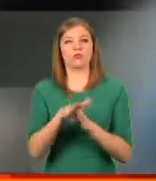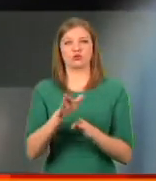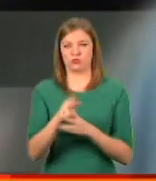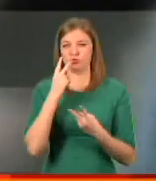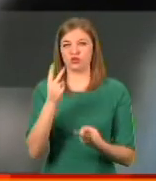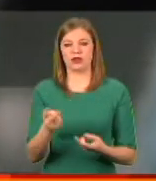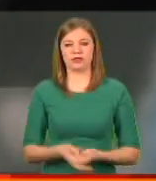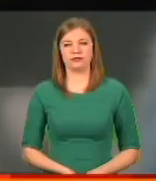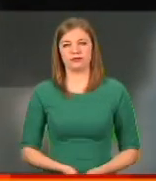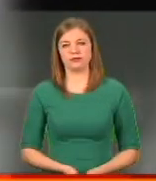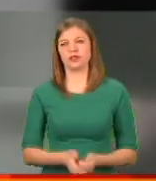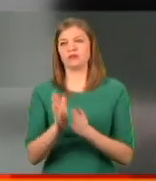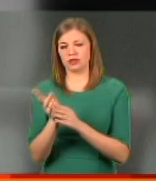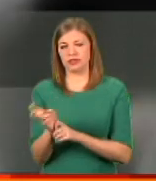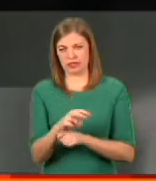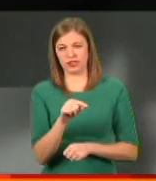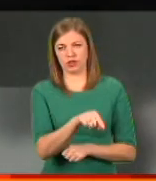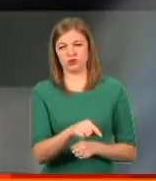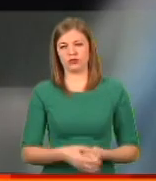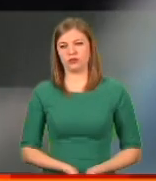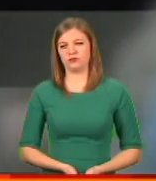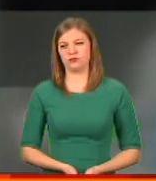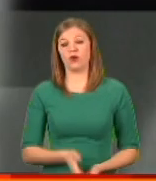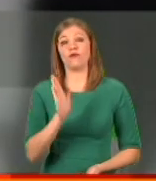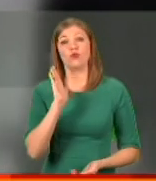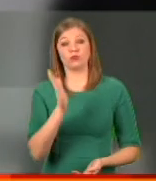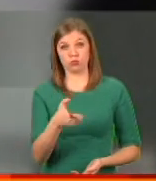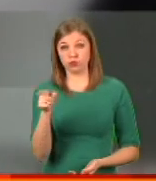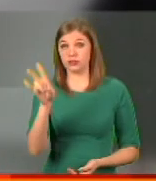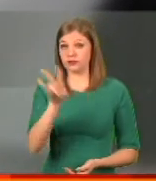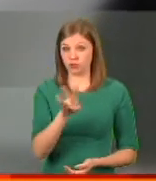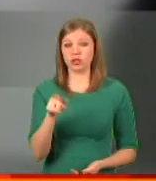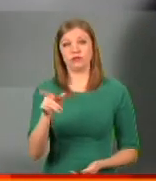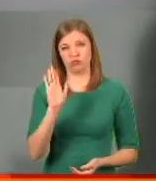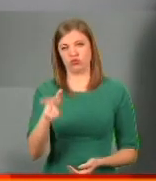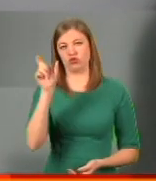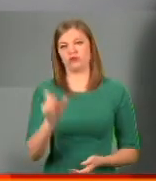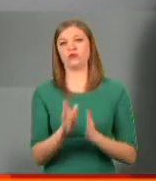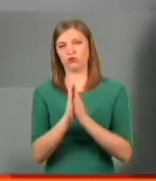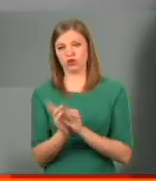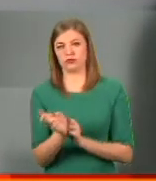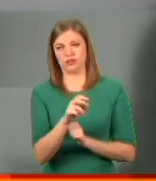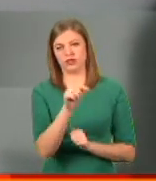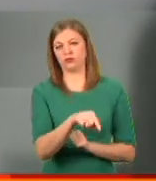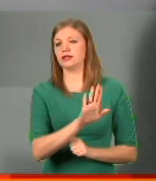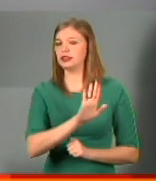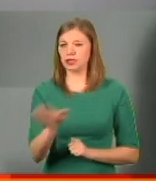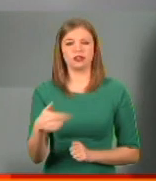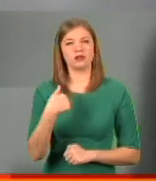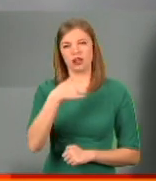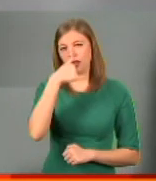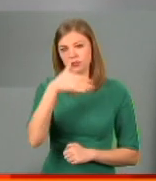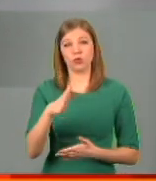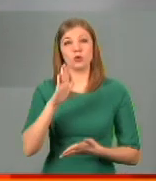бы... Зайдите сюда, пожалуйста. Отец Игорь. Вот будьте священником и будьте человеком. Нет. Зайдите в алтарь. Владыка, простите, я не